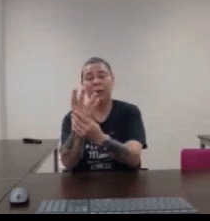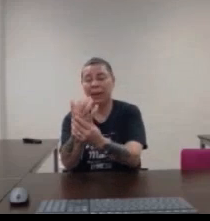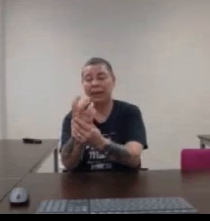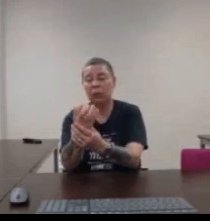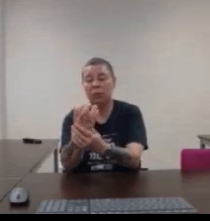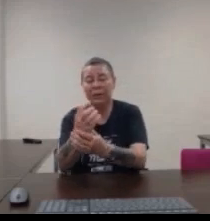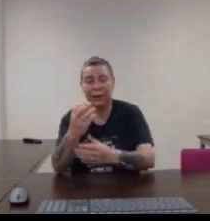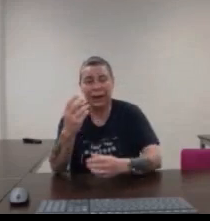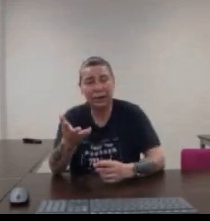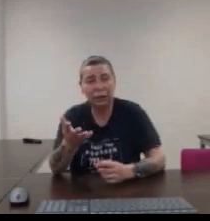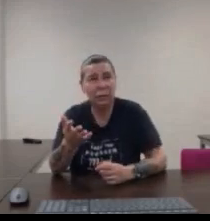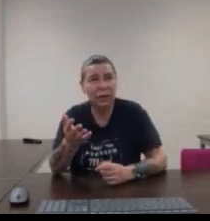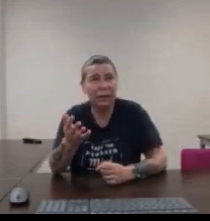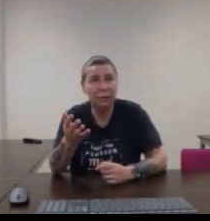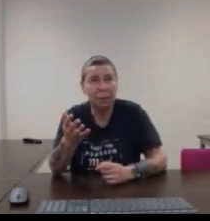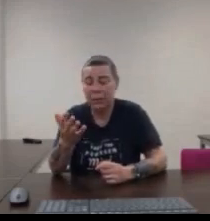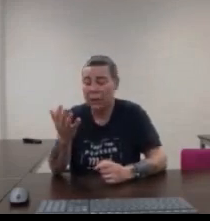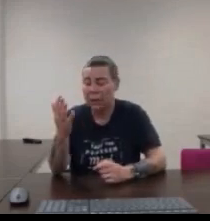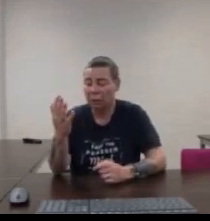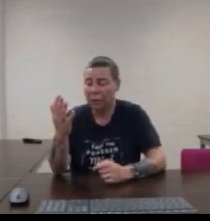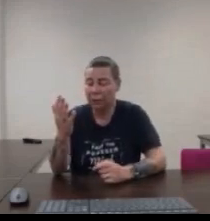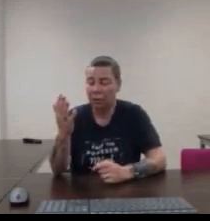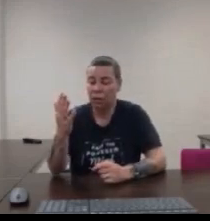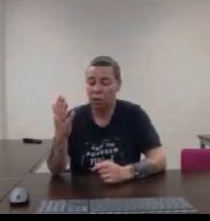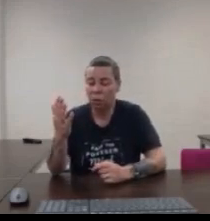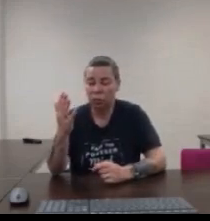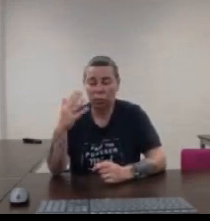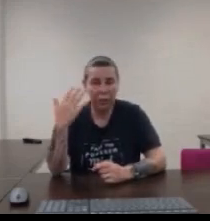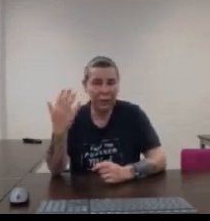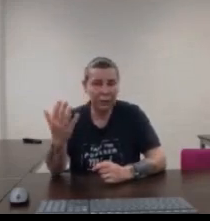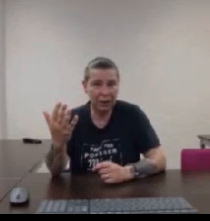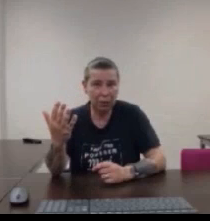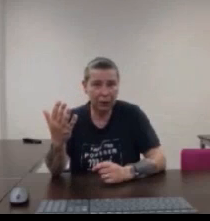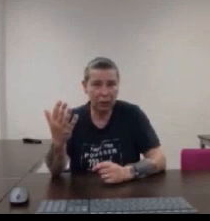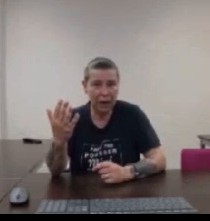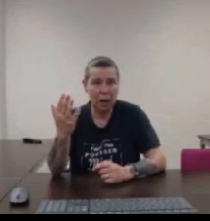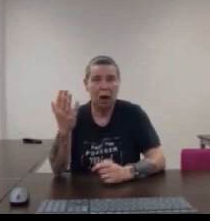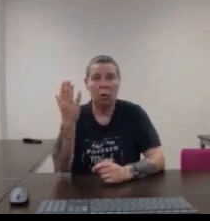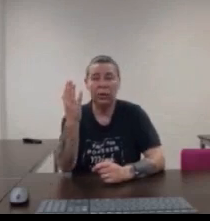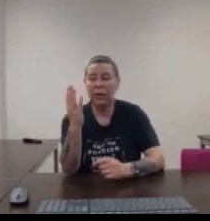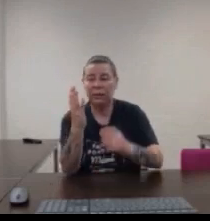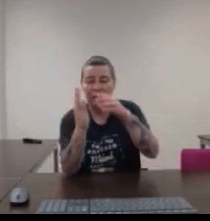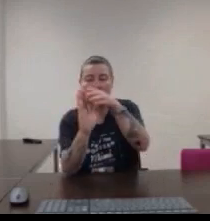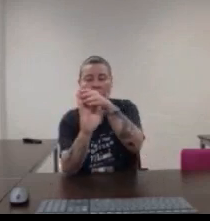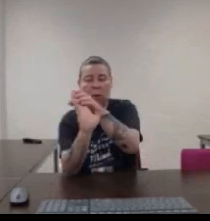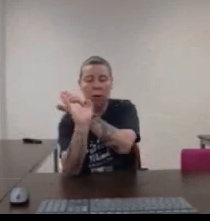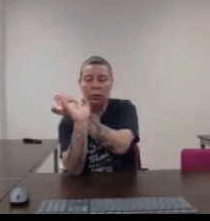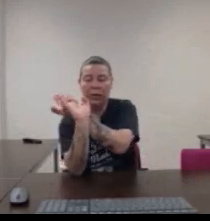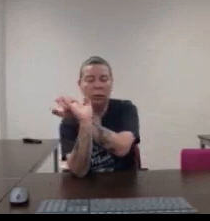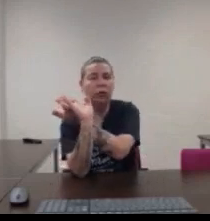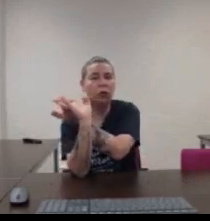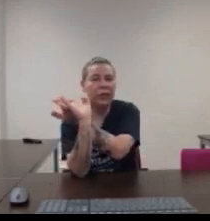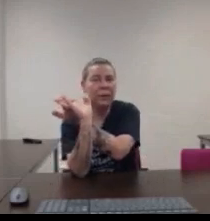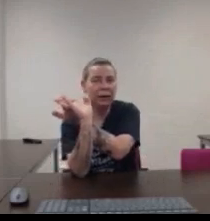qui vont permettre la mobilité et la sensibilité des mains. Et en fait, quand dans une activité professionnelle, on est très souvent